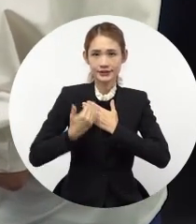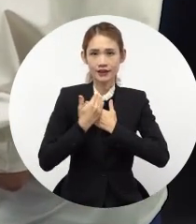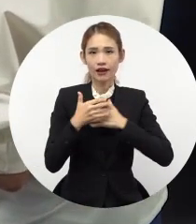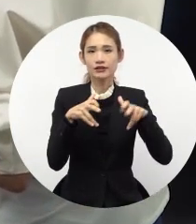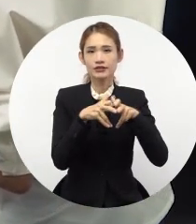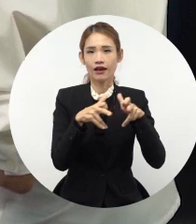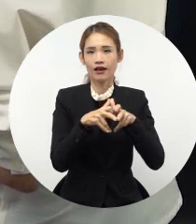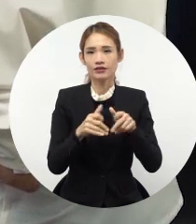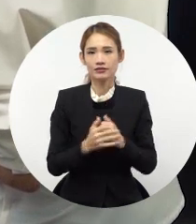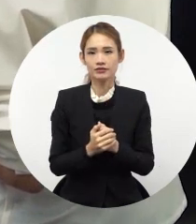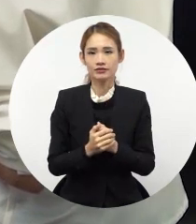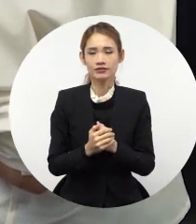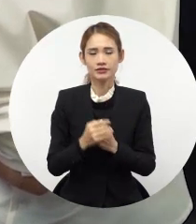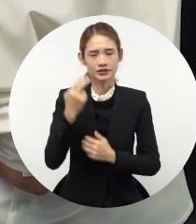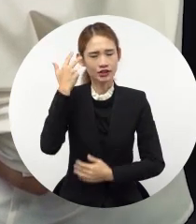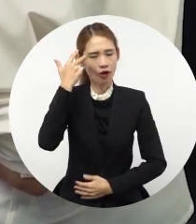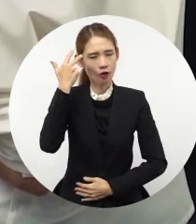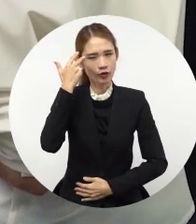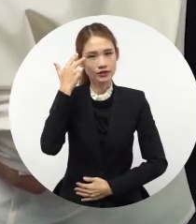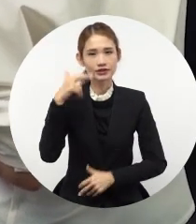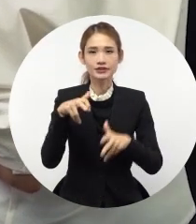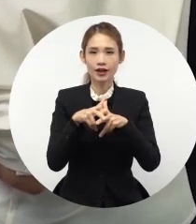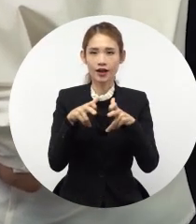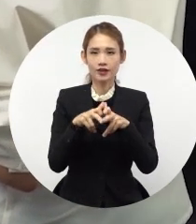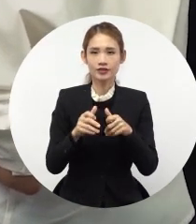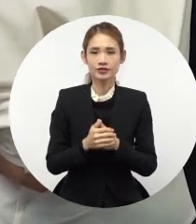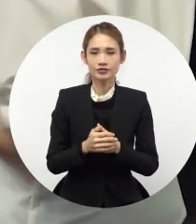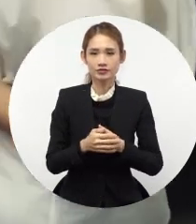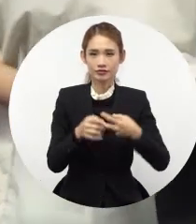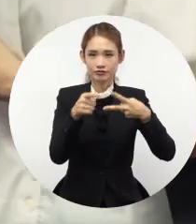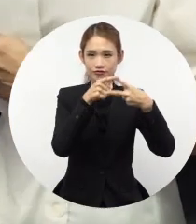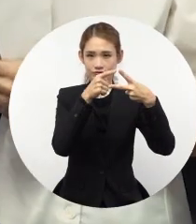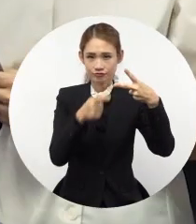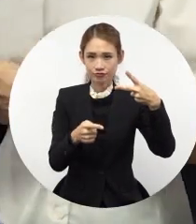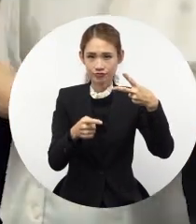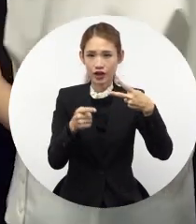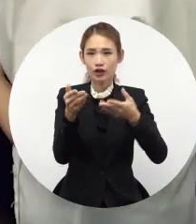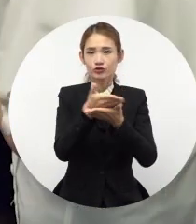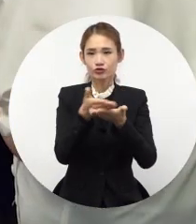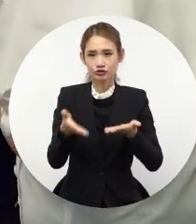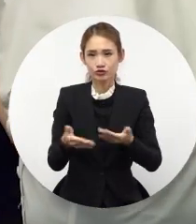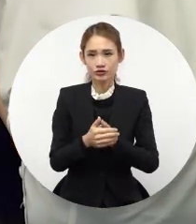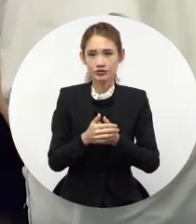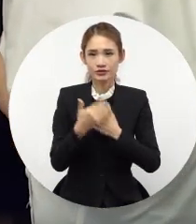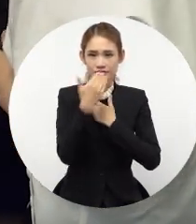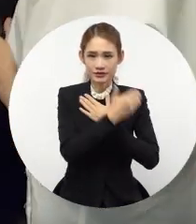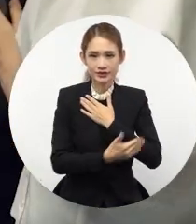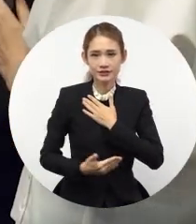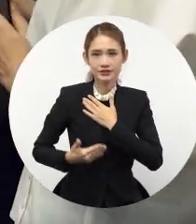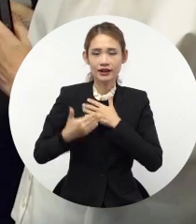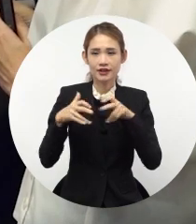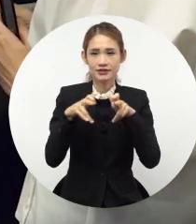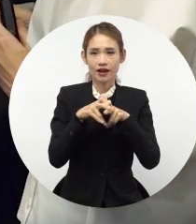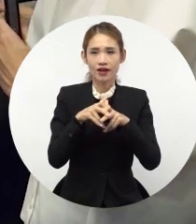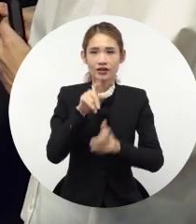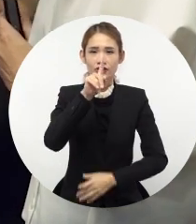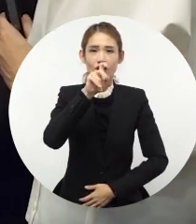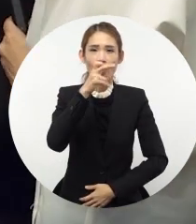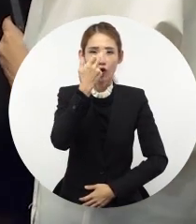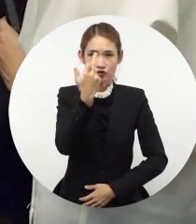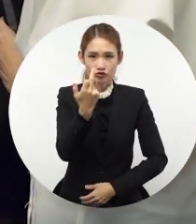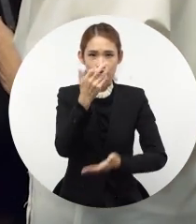장애와 정신적 장애로 구분합니다. 신체적 장애로서 12범주가 있고요.